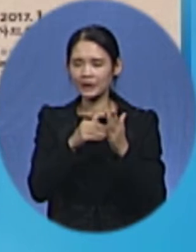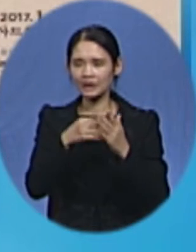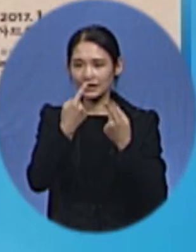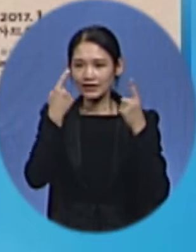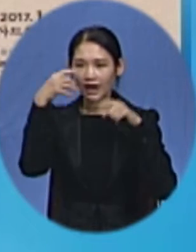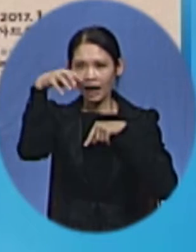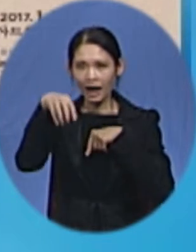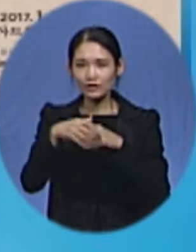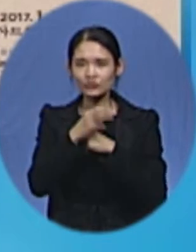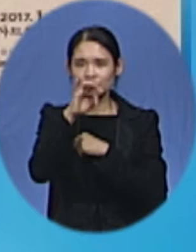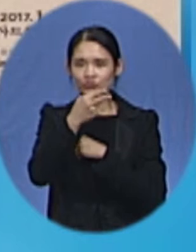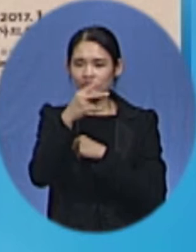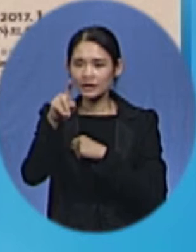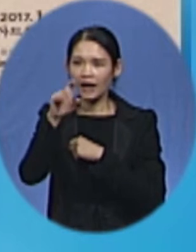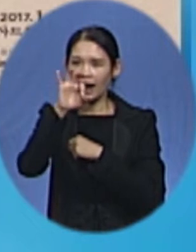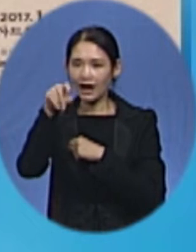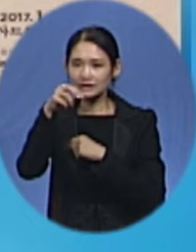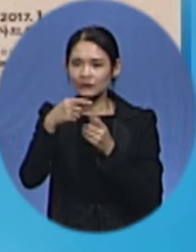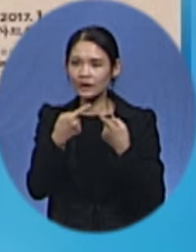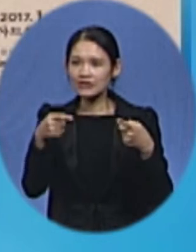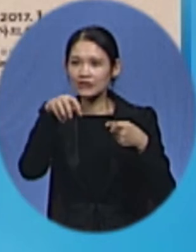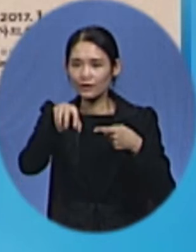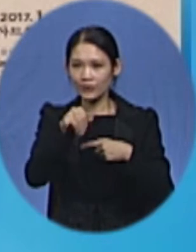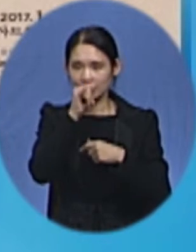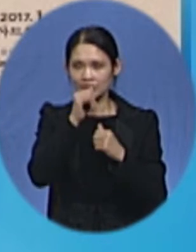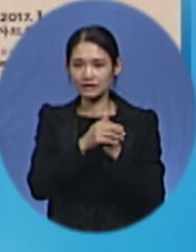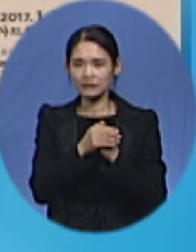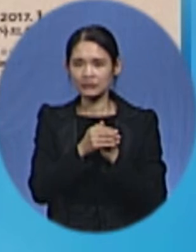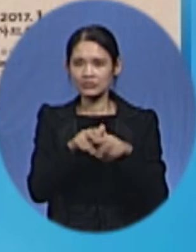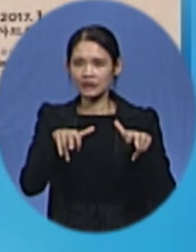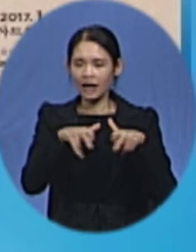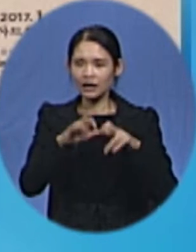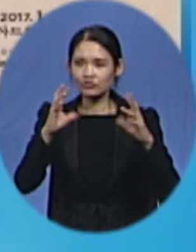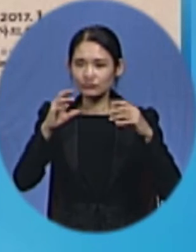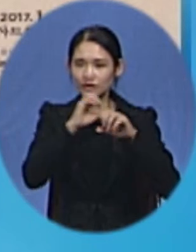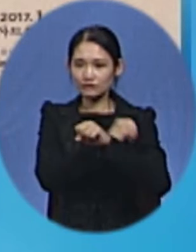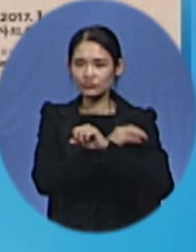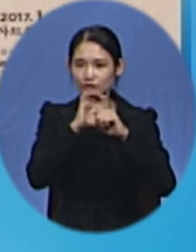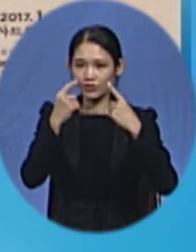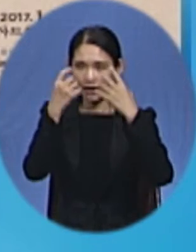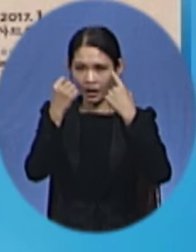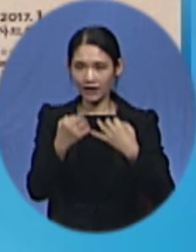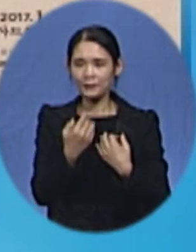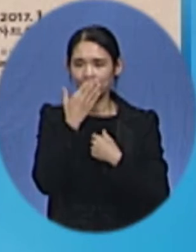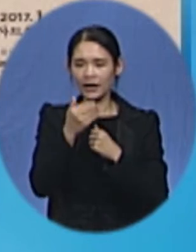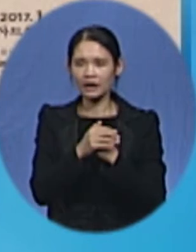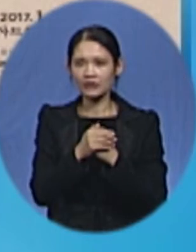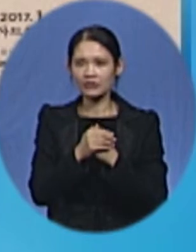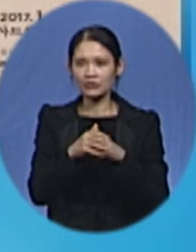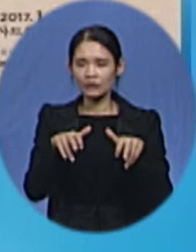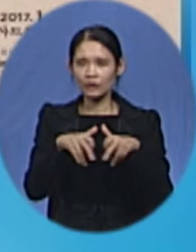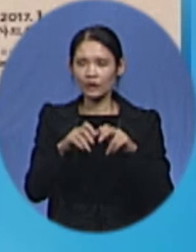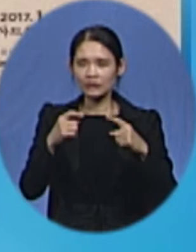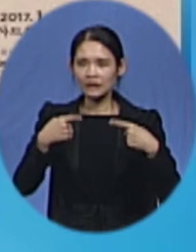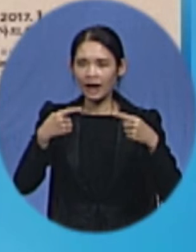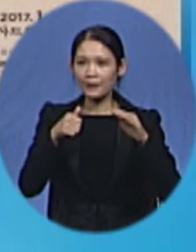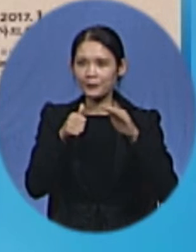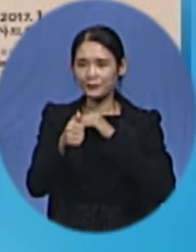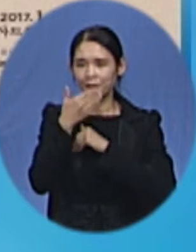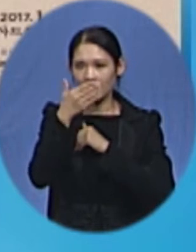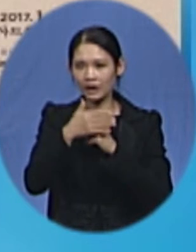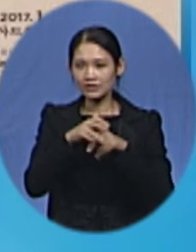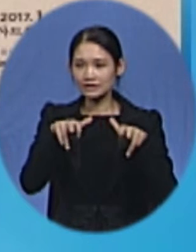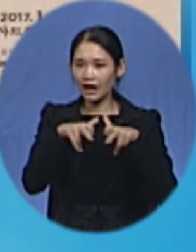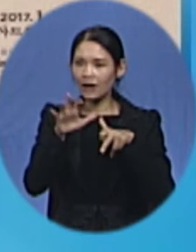대학로 윤당아트홀 일관에서 공연되며 장애인 및 국가유공자 할인 혜택과 공연장에는 장애인